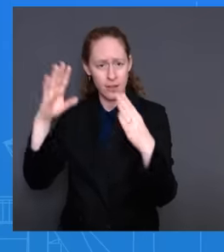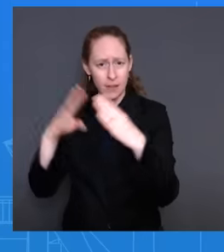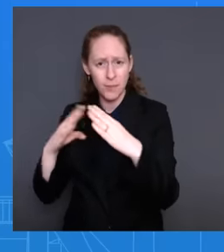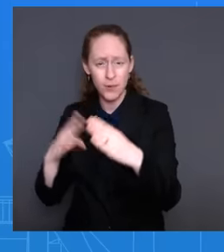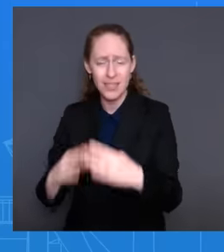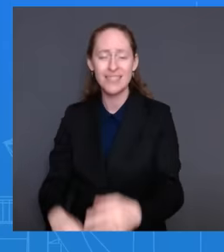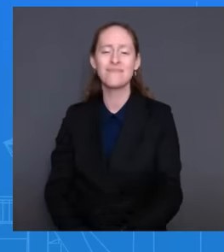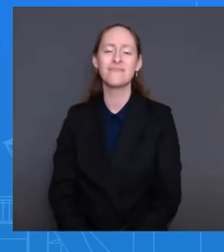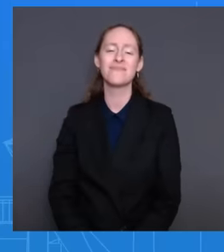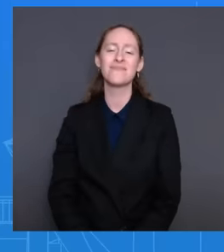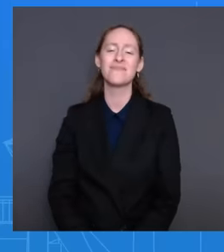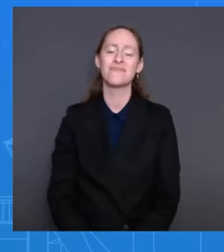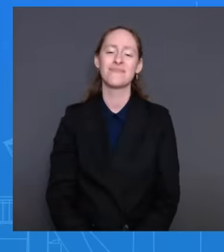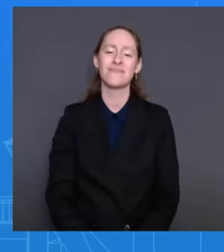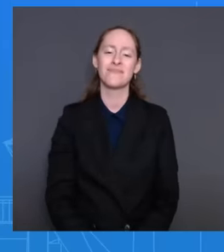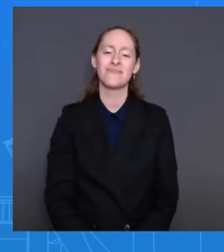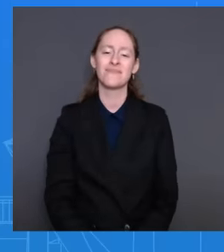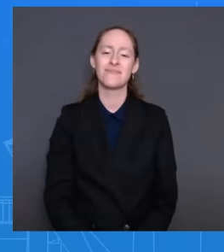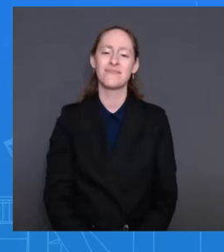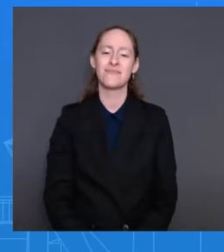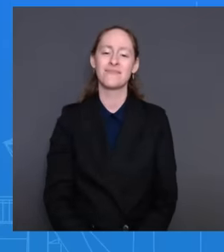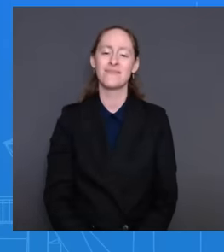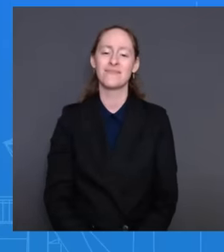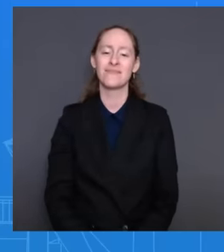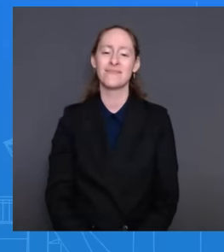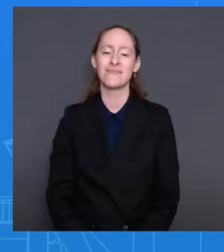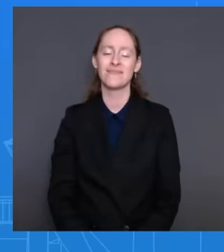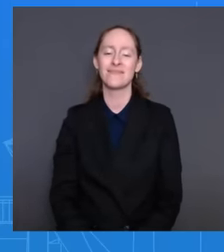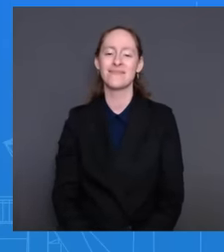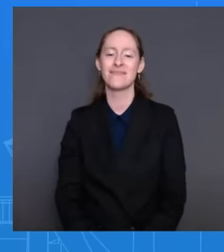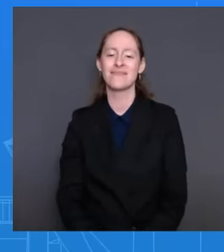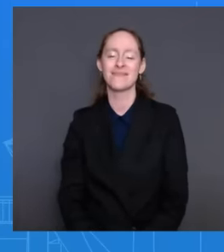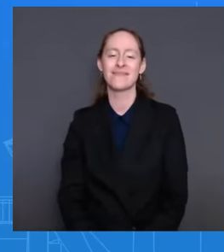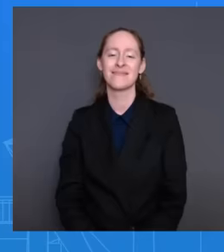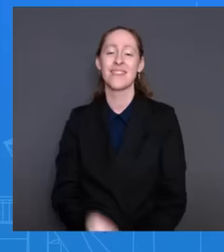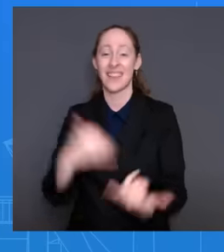뜻을 함께하고 기념하기 위해 오늘 백악관에 왔습니다.